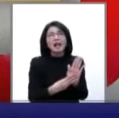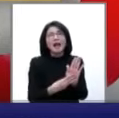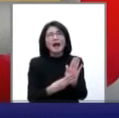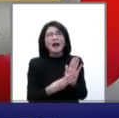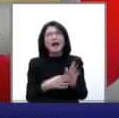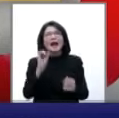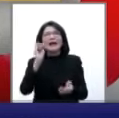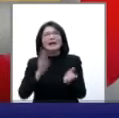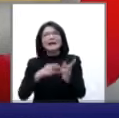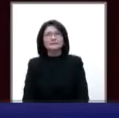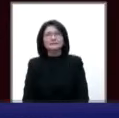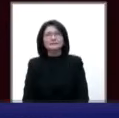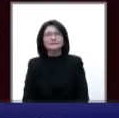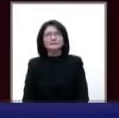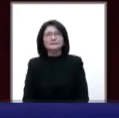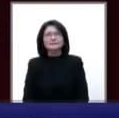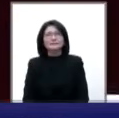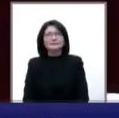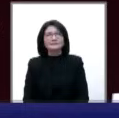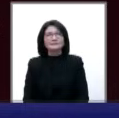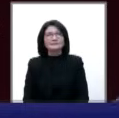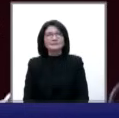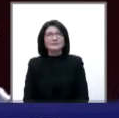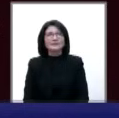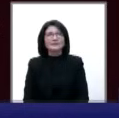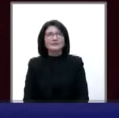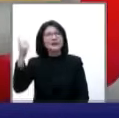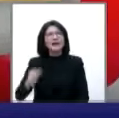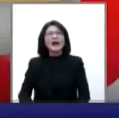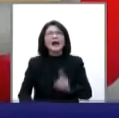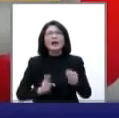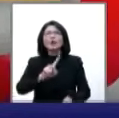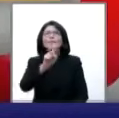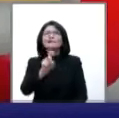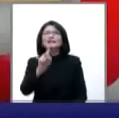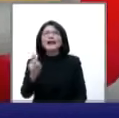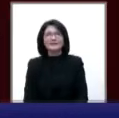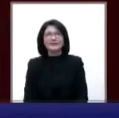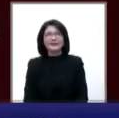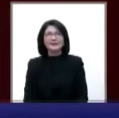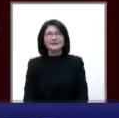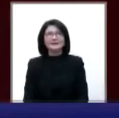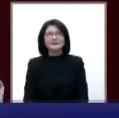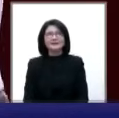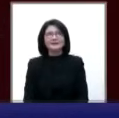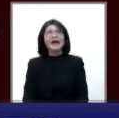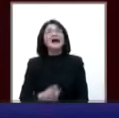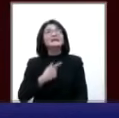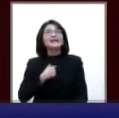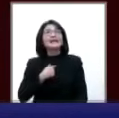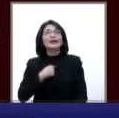dengan ekspresi-ekspresi nonverbalnya nah memang ketika mengatakan receh dan dalam beberapa eh